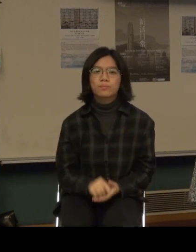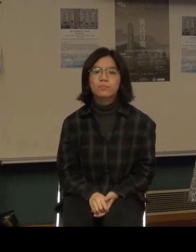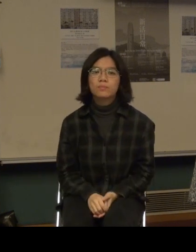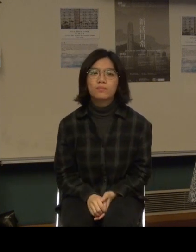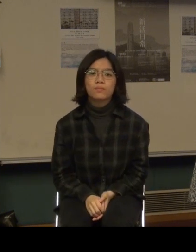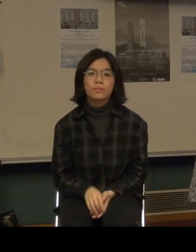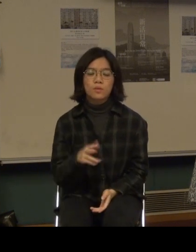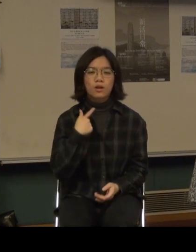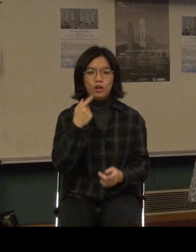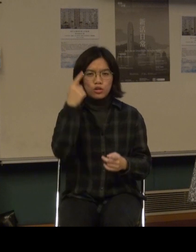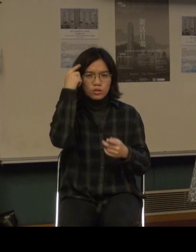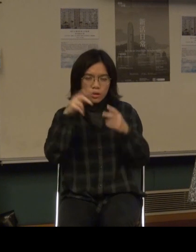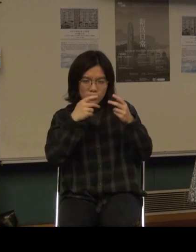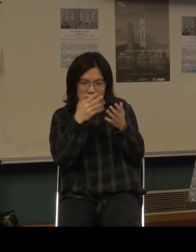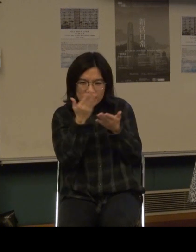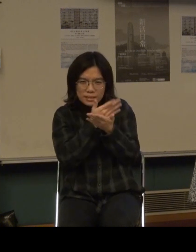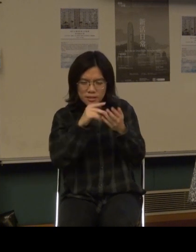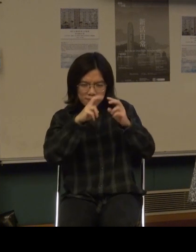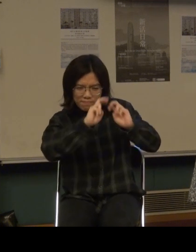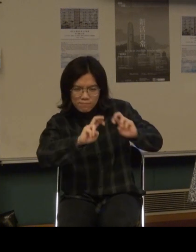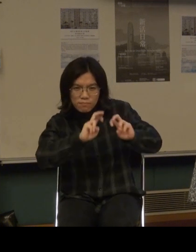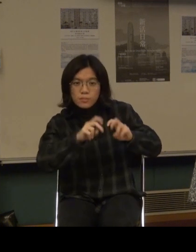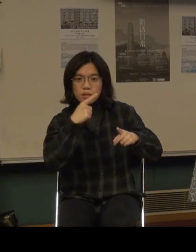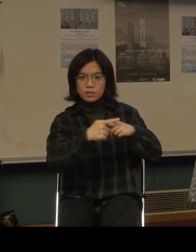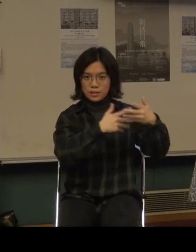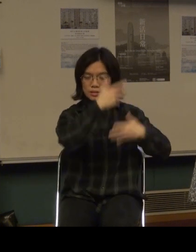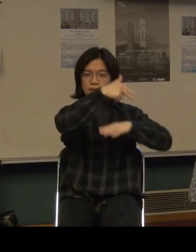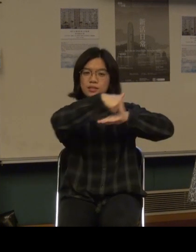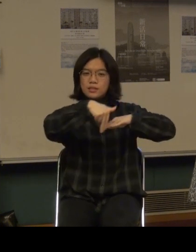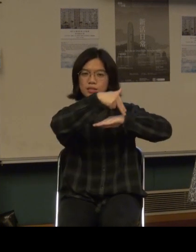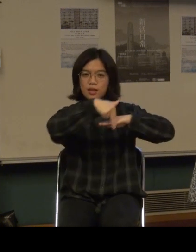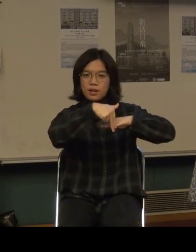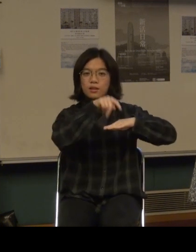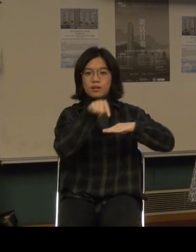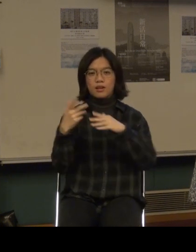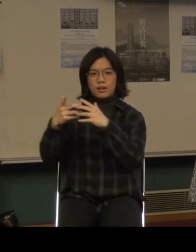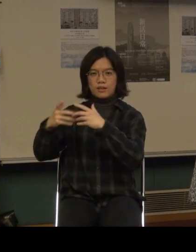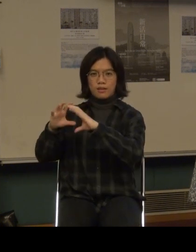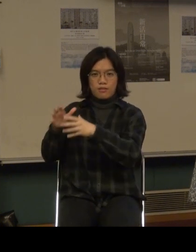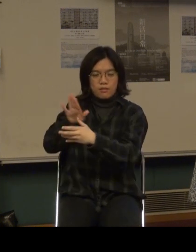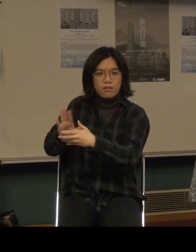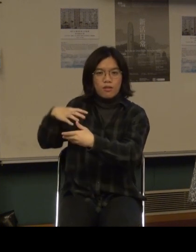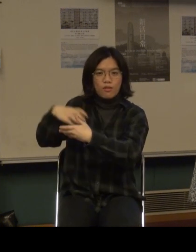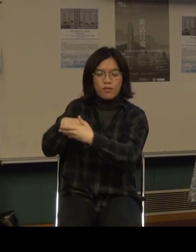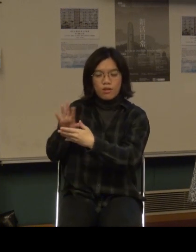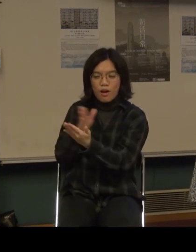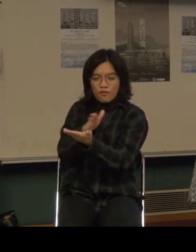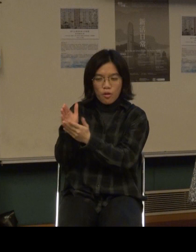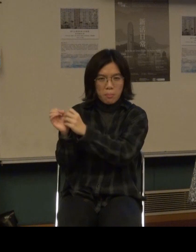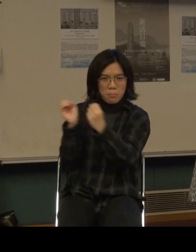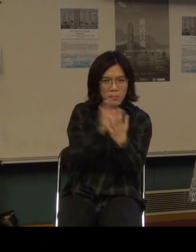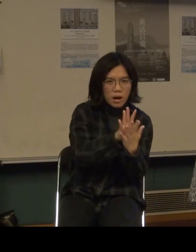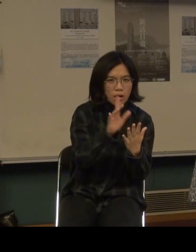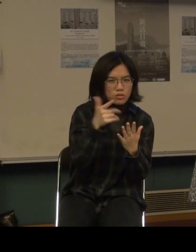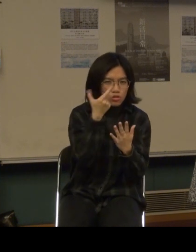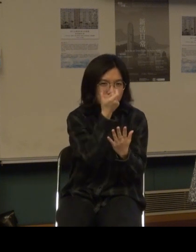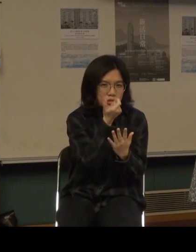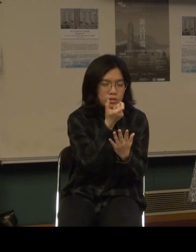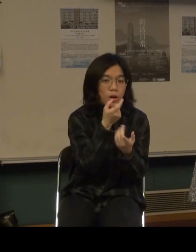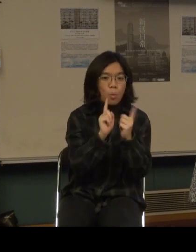個建築設計係受到佢個部門一啲嘅方向嘅影響啊，定係個別嘅建築